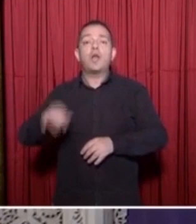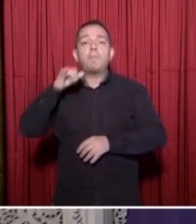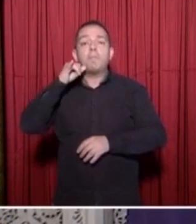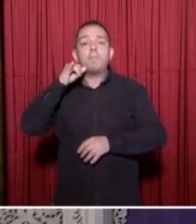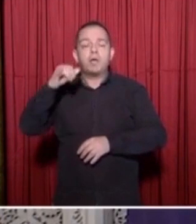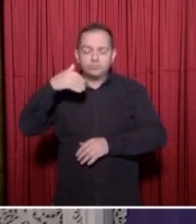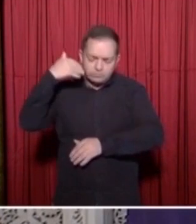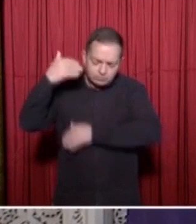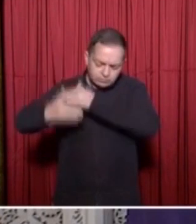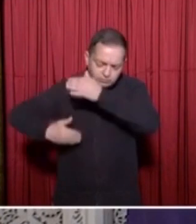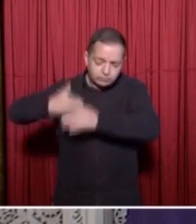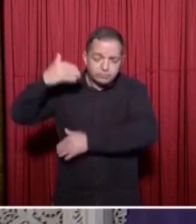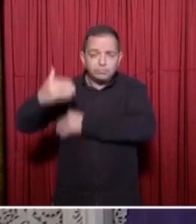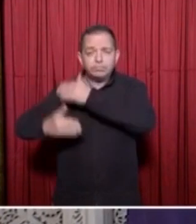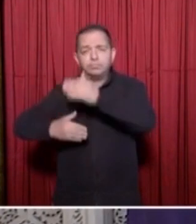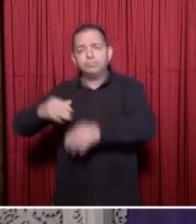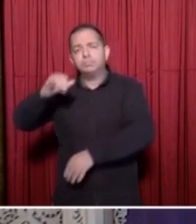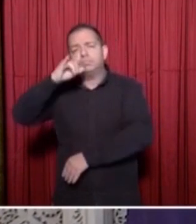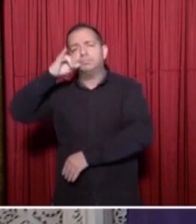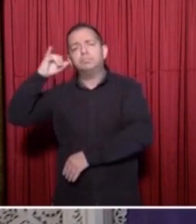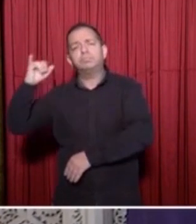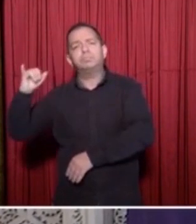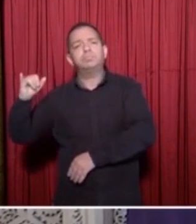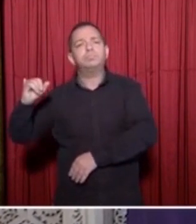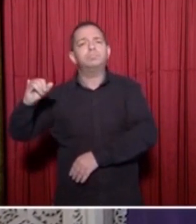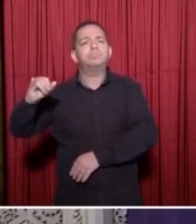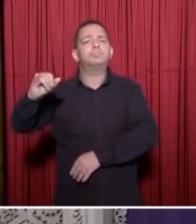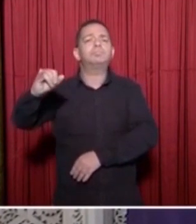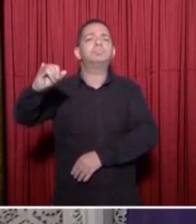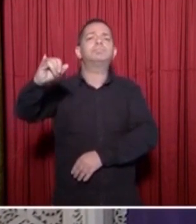αΐ και εις τους αιώνας των